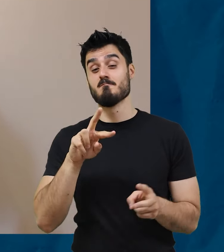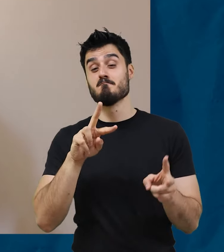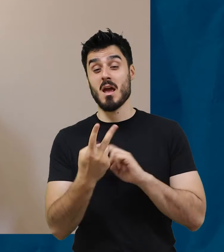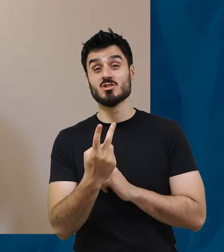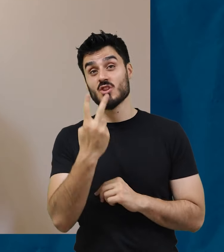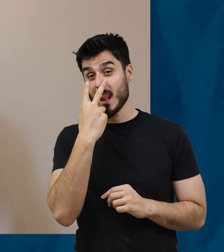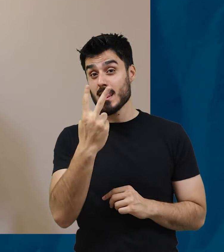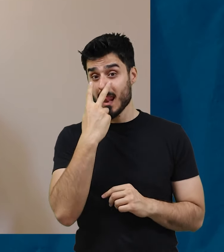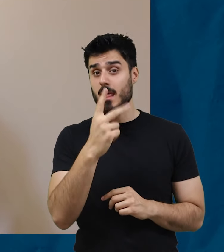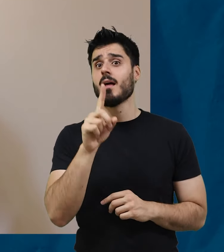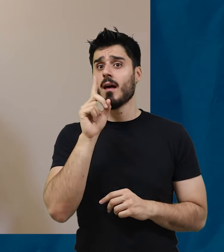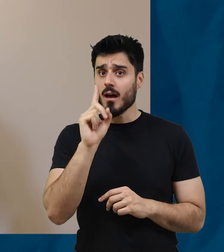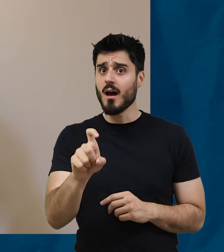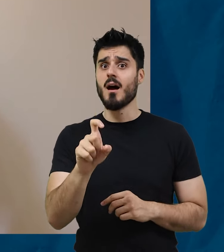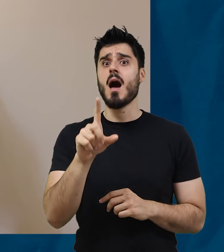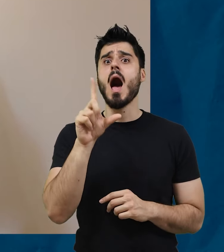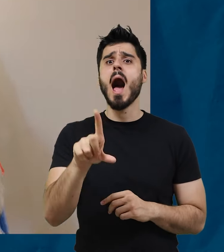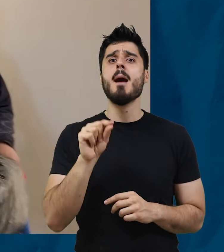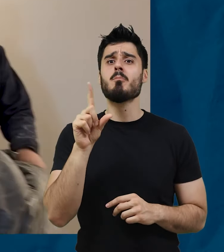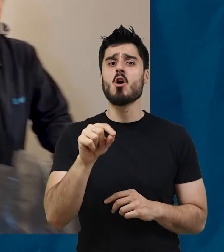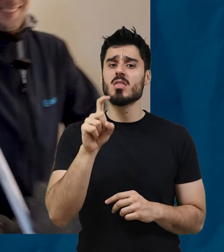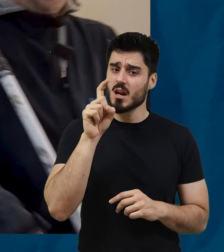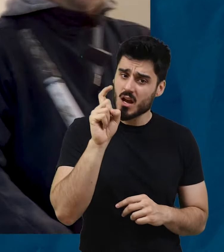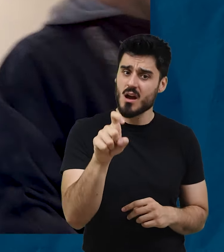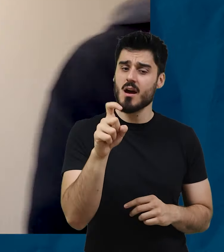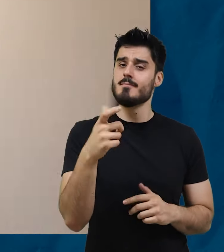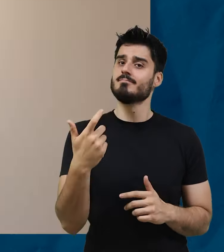Вместо само да гледате, абонирайте се за канала ни.